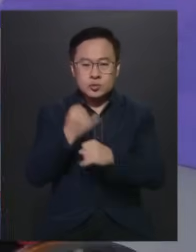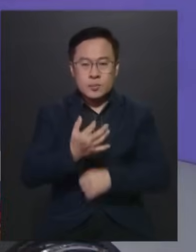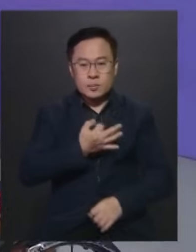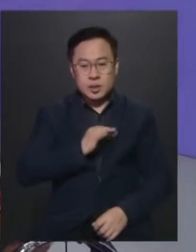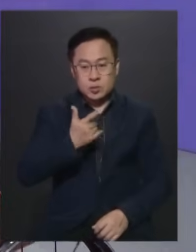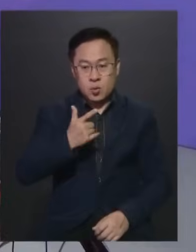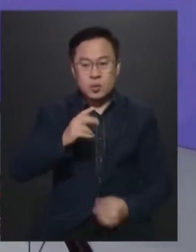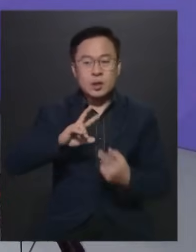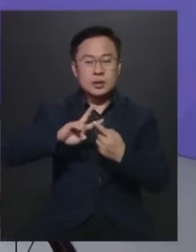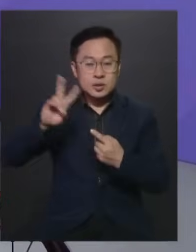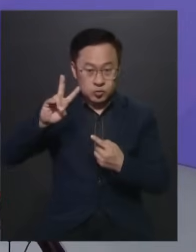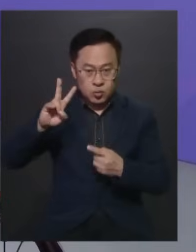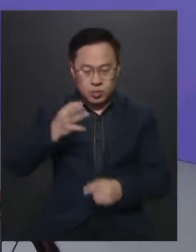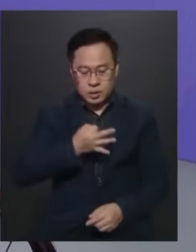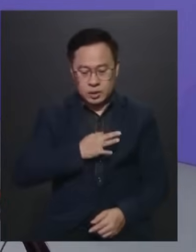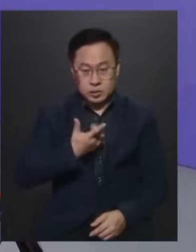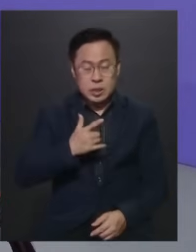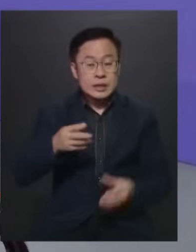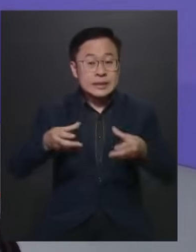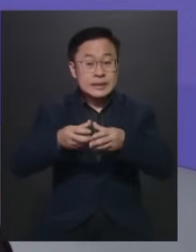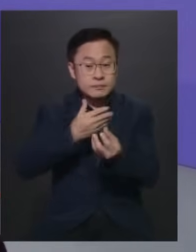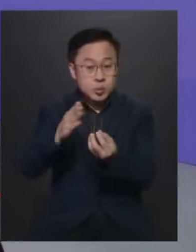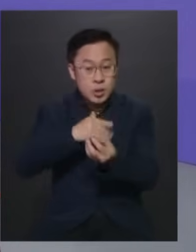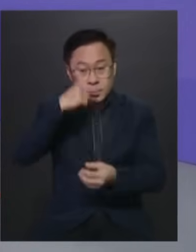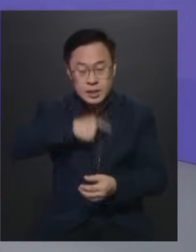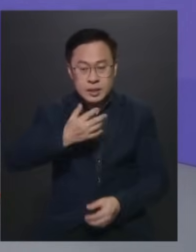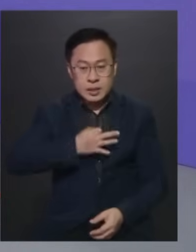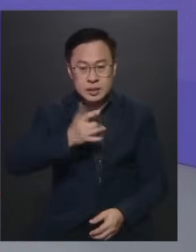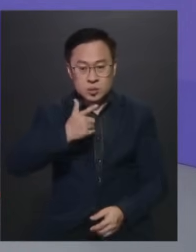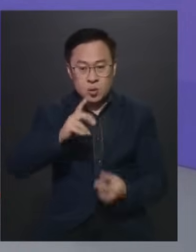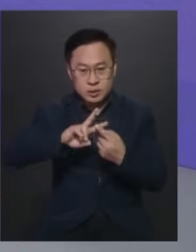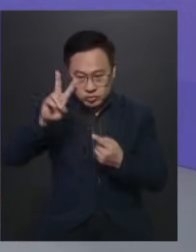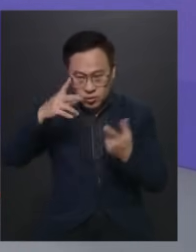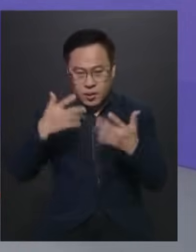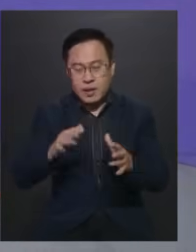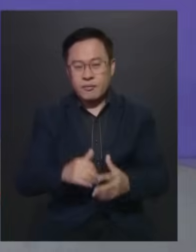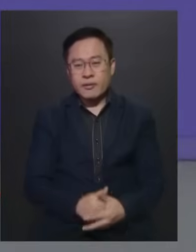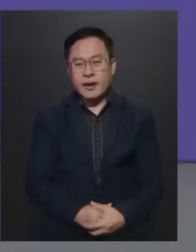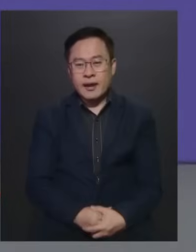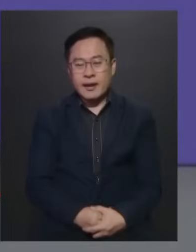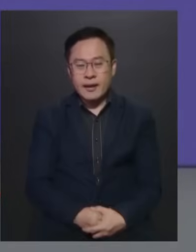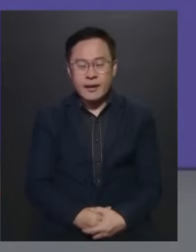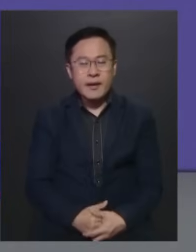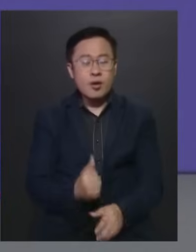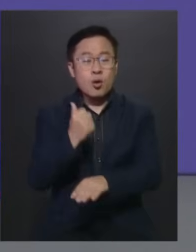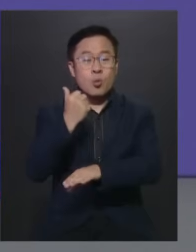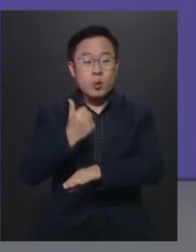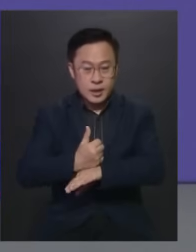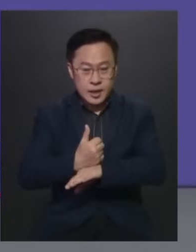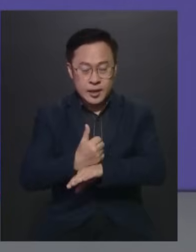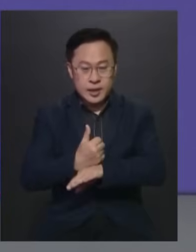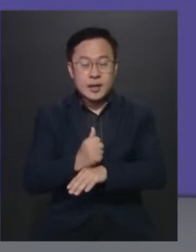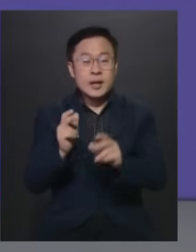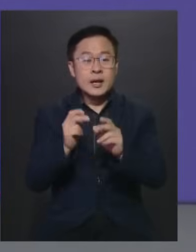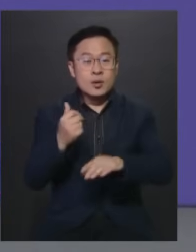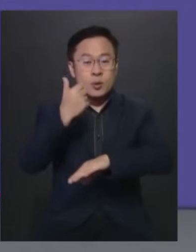ทัพเทเบเทนนิไทยในศึกเอเชียนพาเมหนนี้ครับค่ะโดยคุณนนพพิรมภักดีนะครับประธานคณะกรรมการ